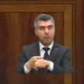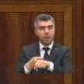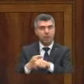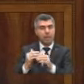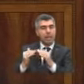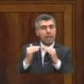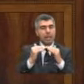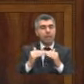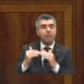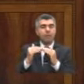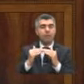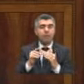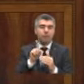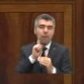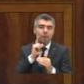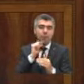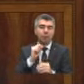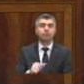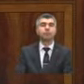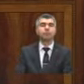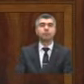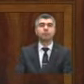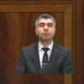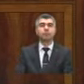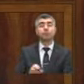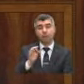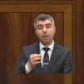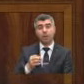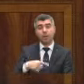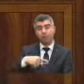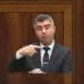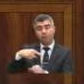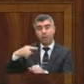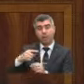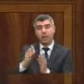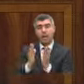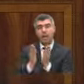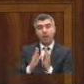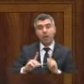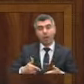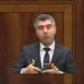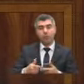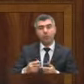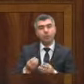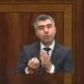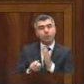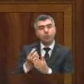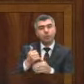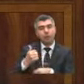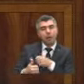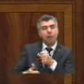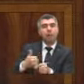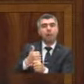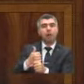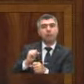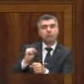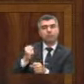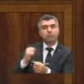بين الجنسين. لقد سجلت المؤشرات التمدرس تطورا إيجابيا سنة بعد أخرى